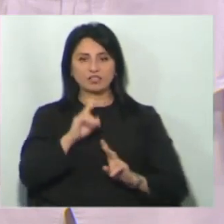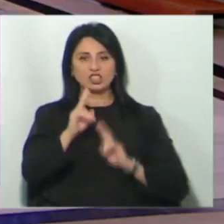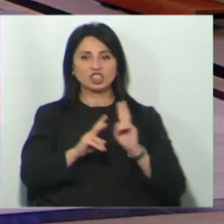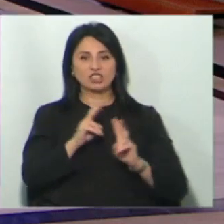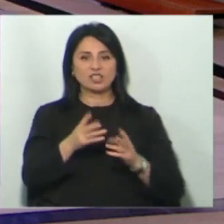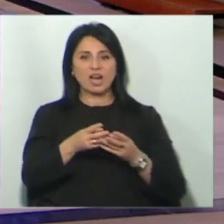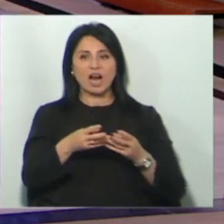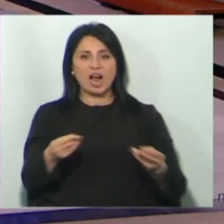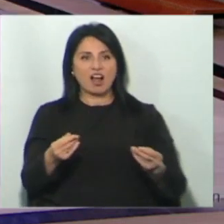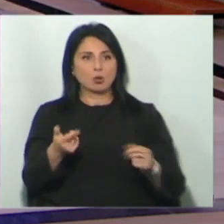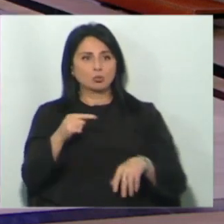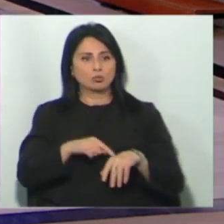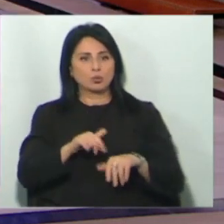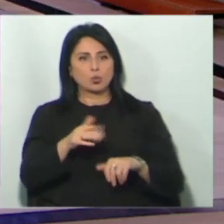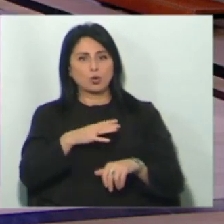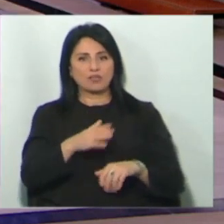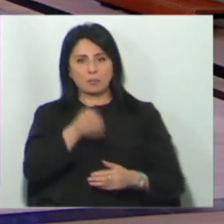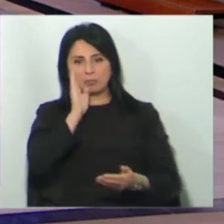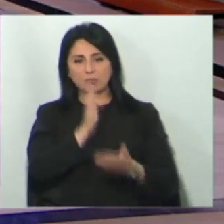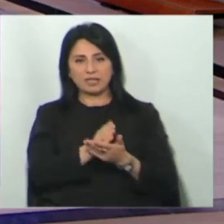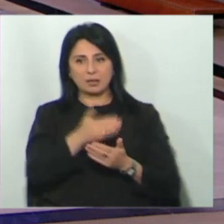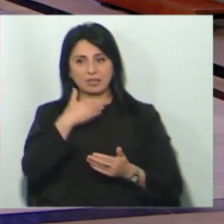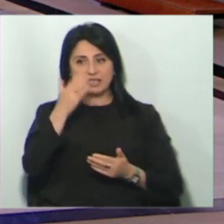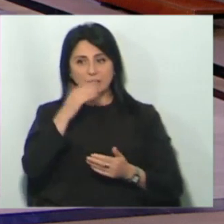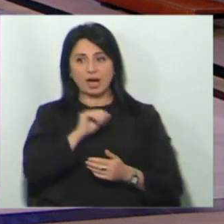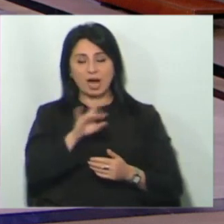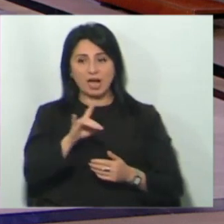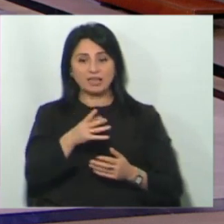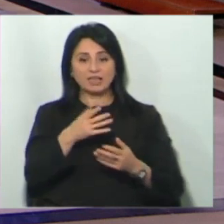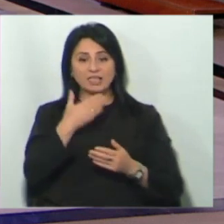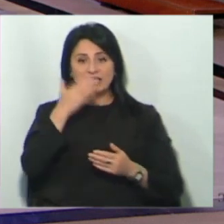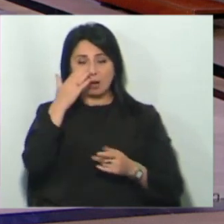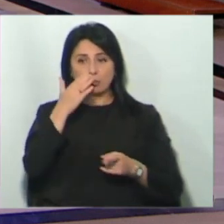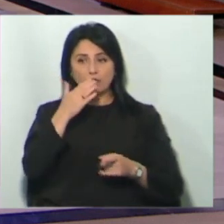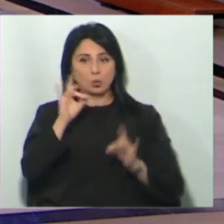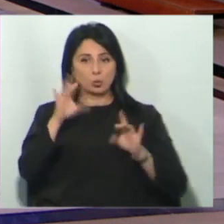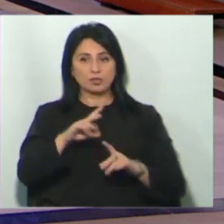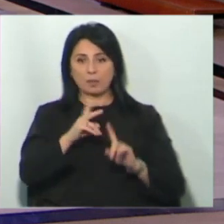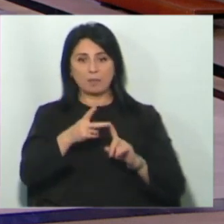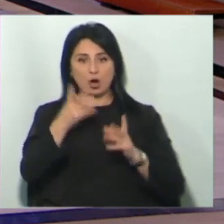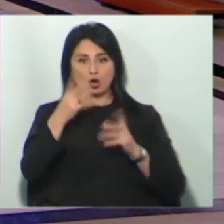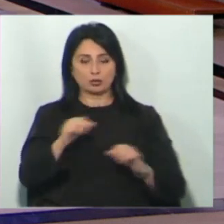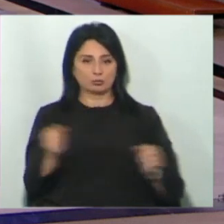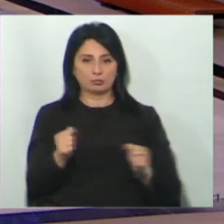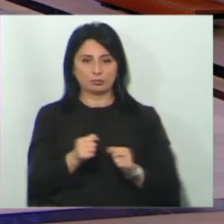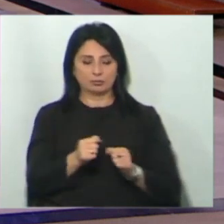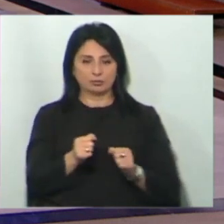რომ გაზაფხული ვერ შევიგრძენით, პირდაპირ ზაფხული დადგა. ან დადგა ზაფხული და უცებ მეორე დღეს